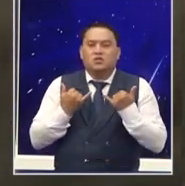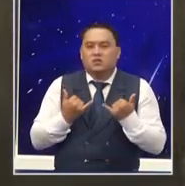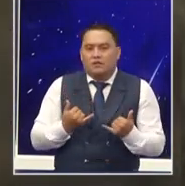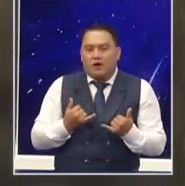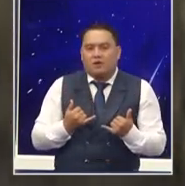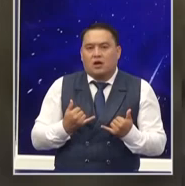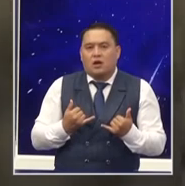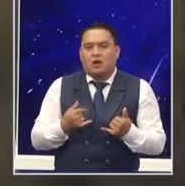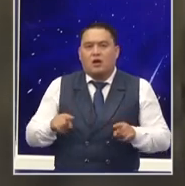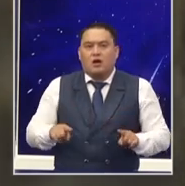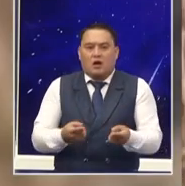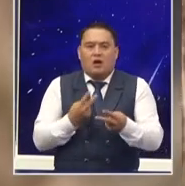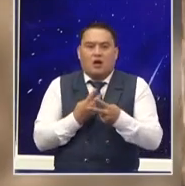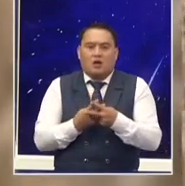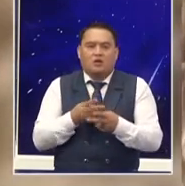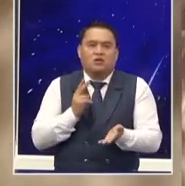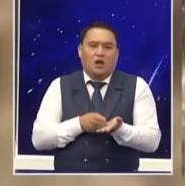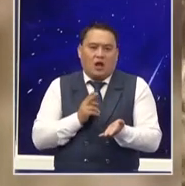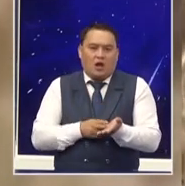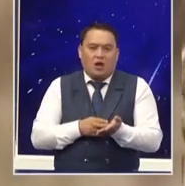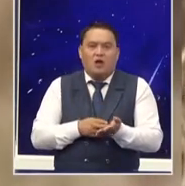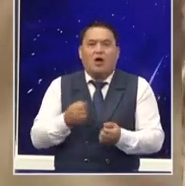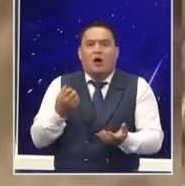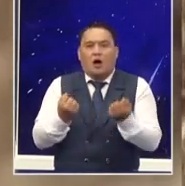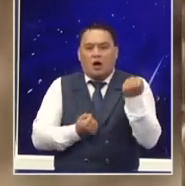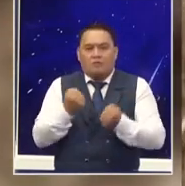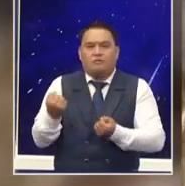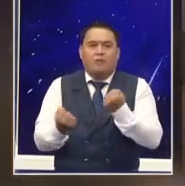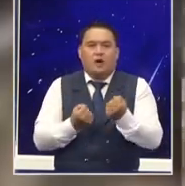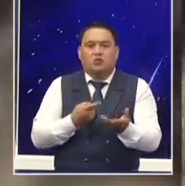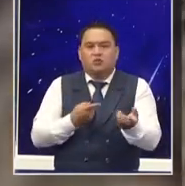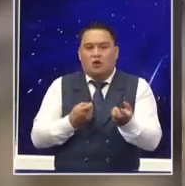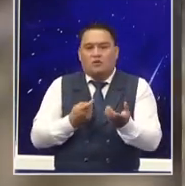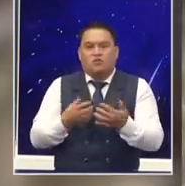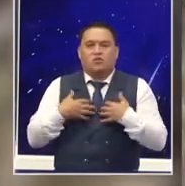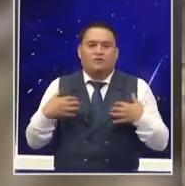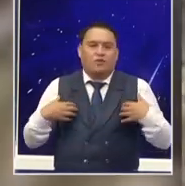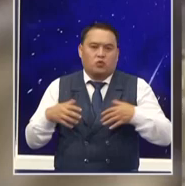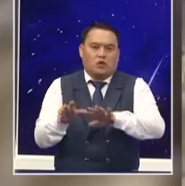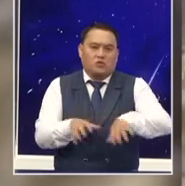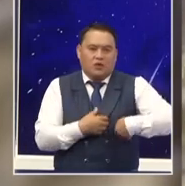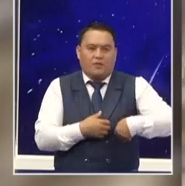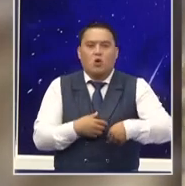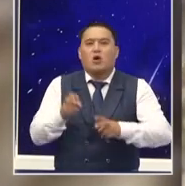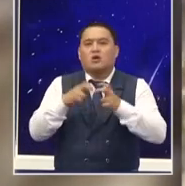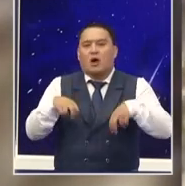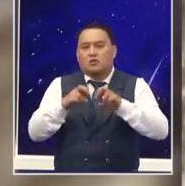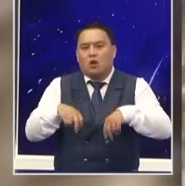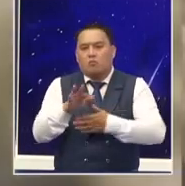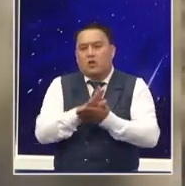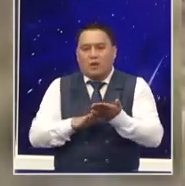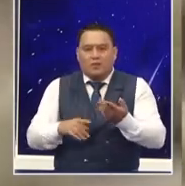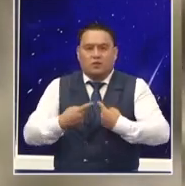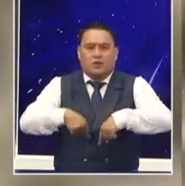время подозреваемые арестованы. Вещественные доказательства – оружие, автомашины и дериваты животных – изъяты. Проводится расследование,